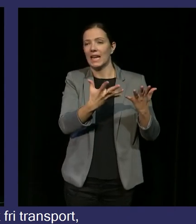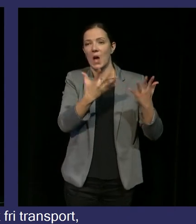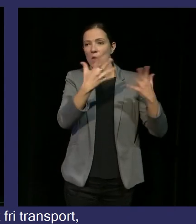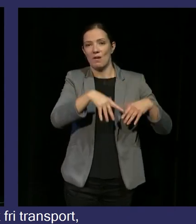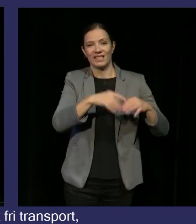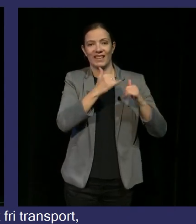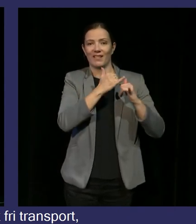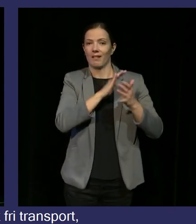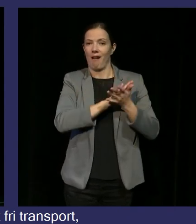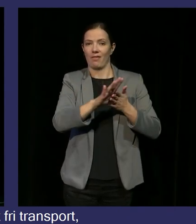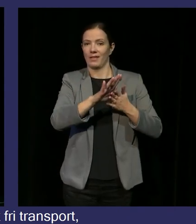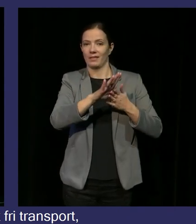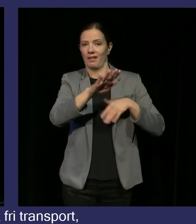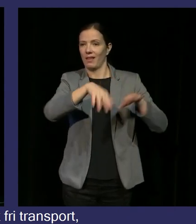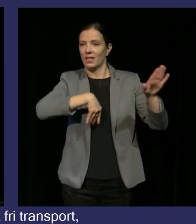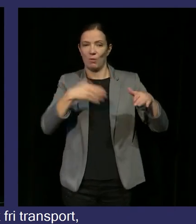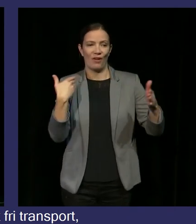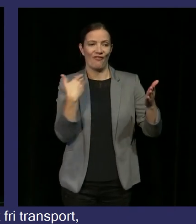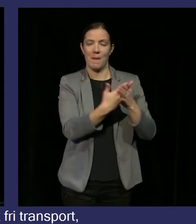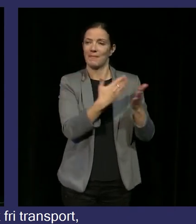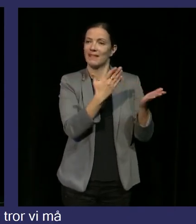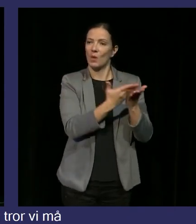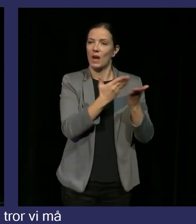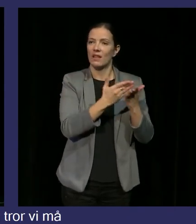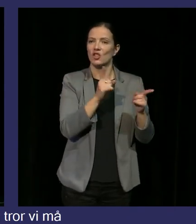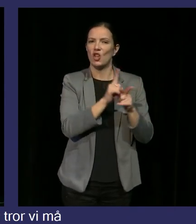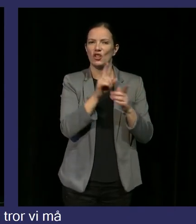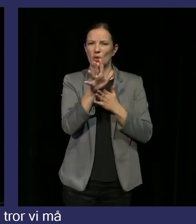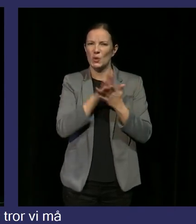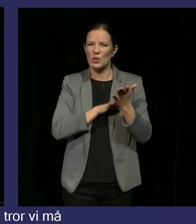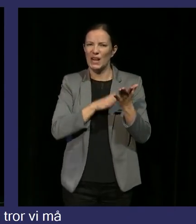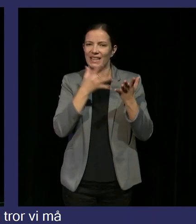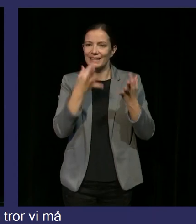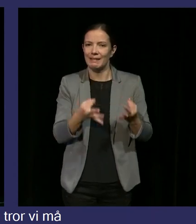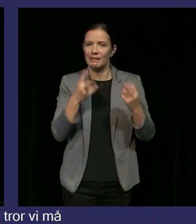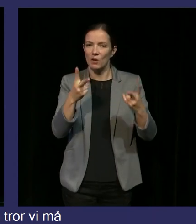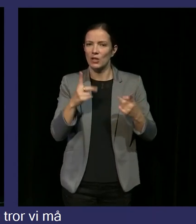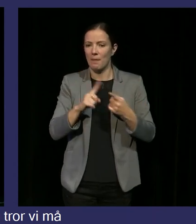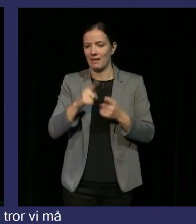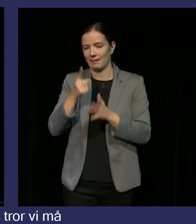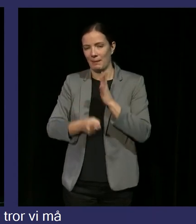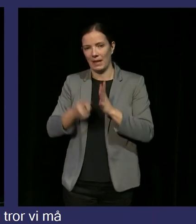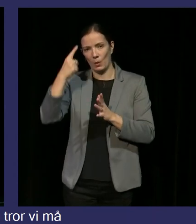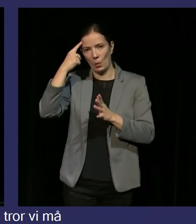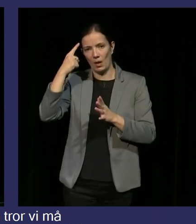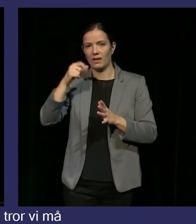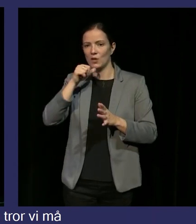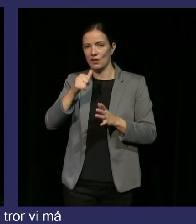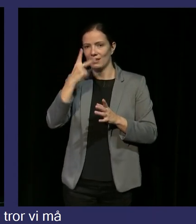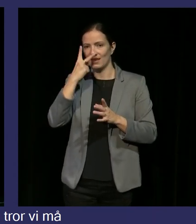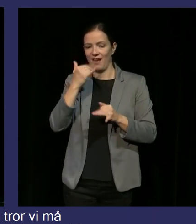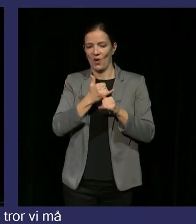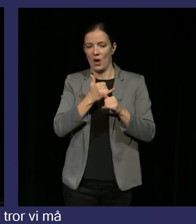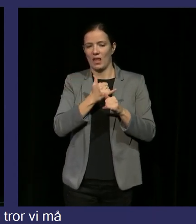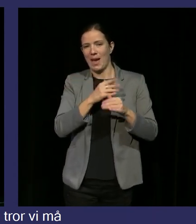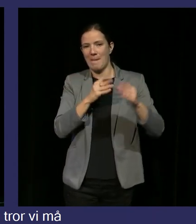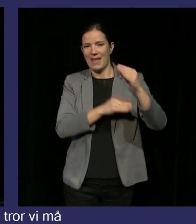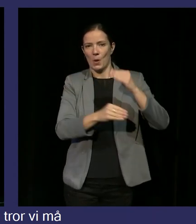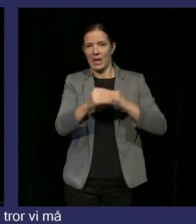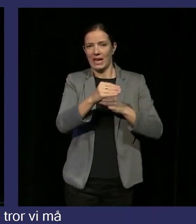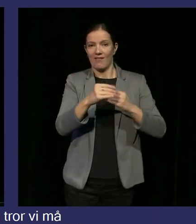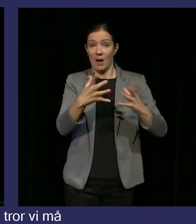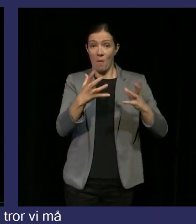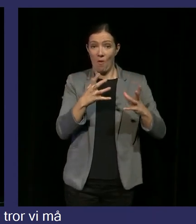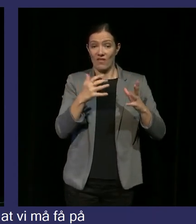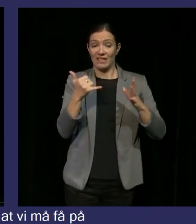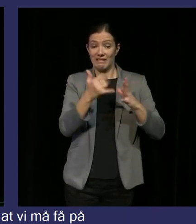fri transport, for eksempel. Og det sånne strukturelle ting som ligger der. Samtidig som jeg også tror, en må også se på pedagogikken, og det som trengs